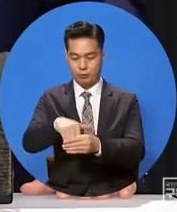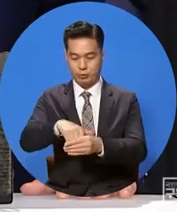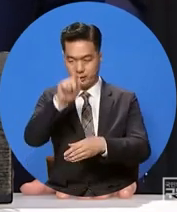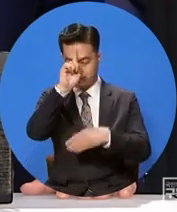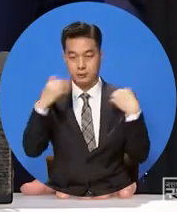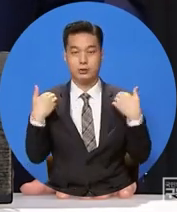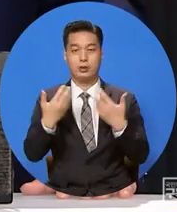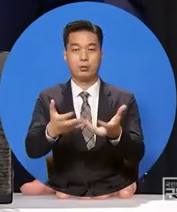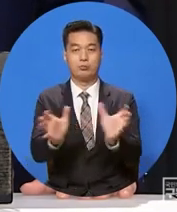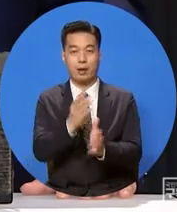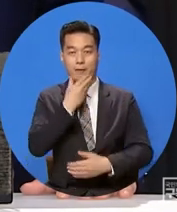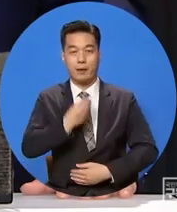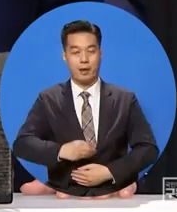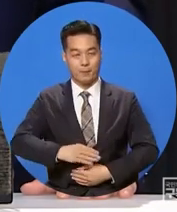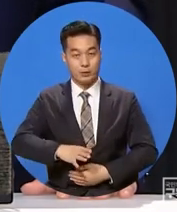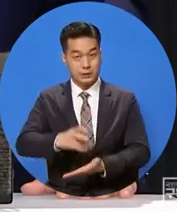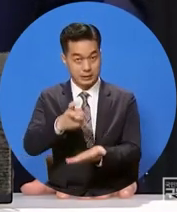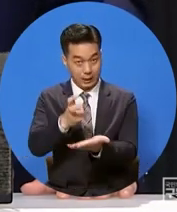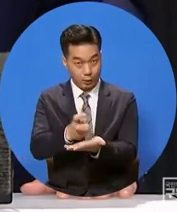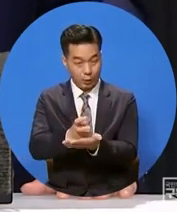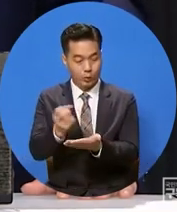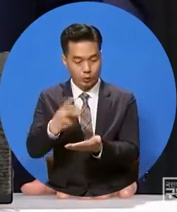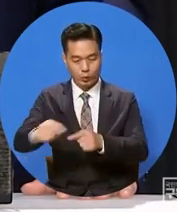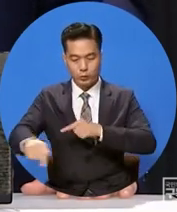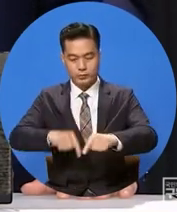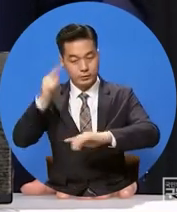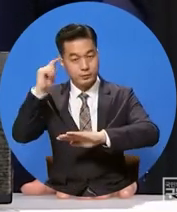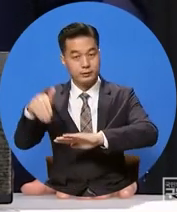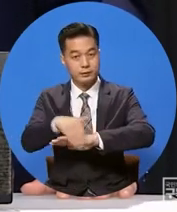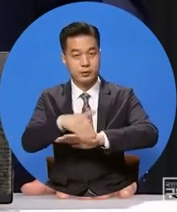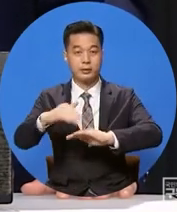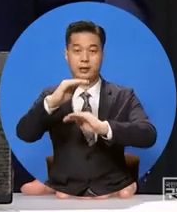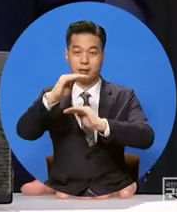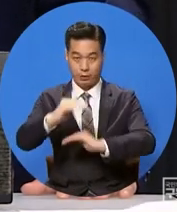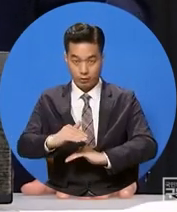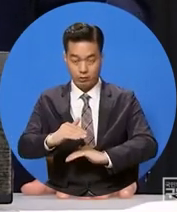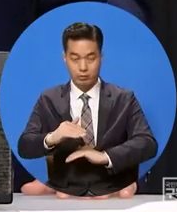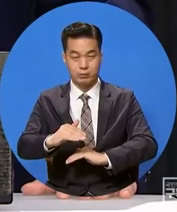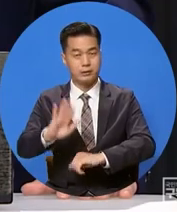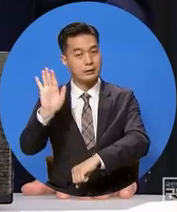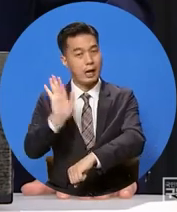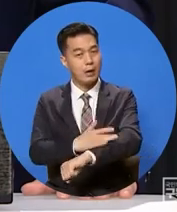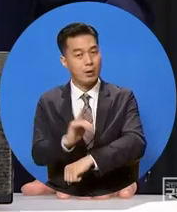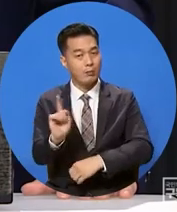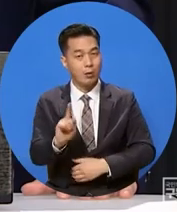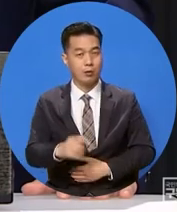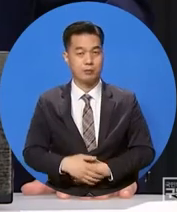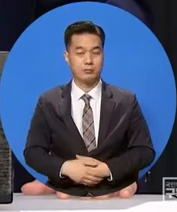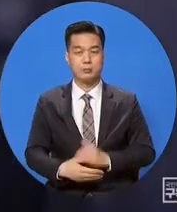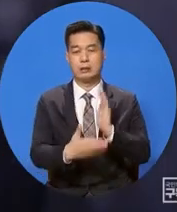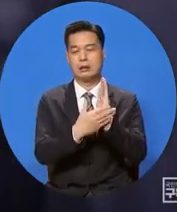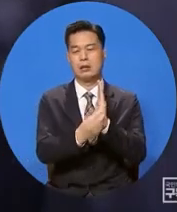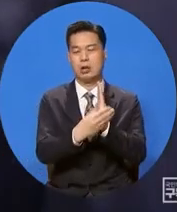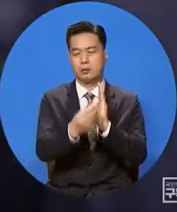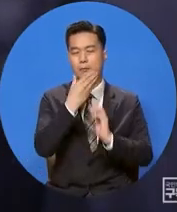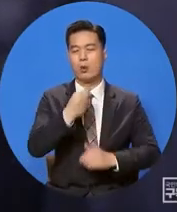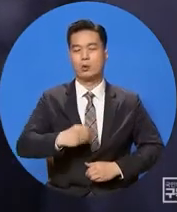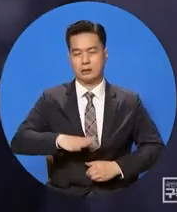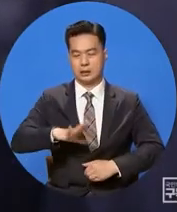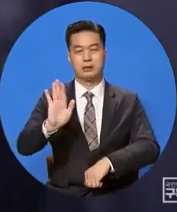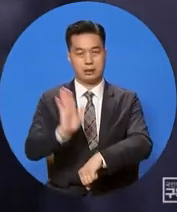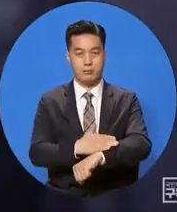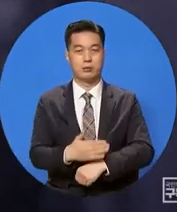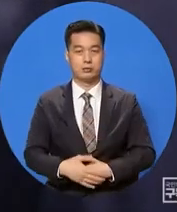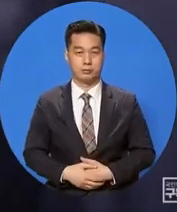정부의 그 복지 제도 내지는 정책의 문제가 뭐라고 생각하십니까? 현금 복지가 큰 네.